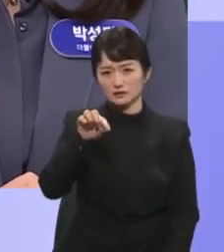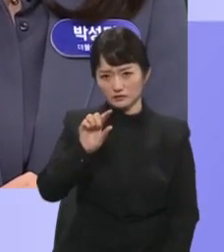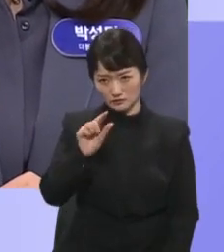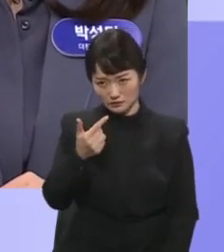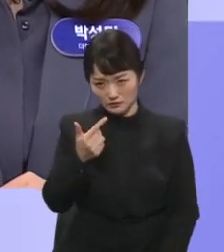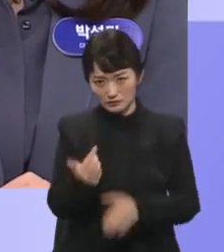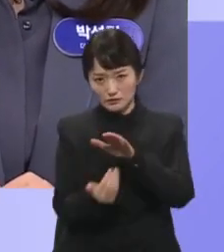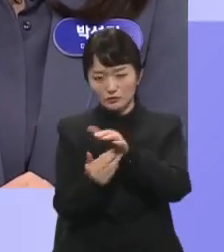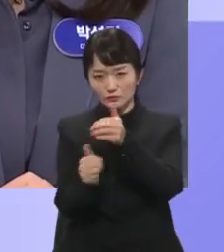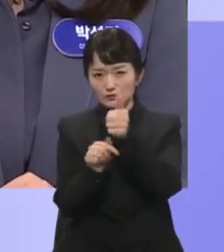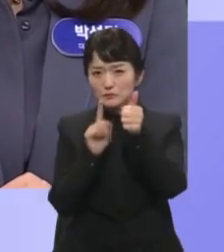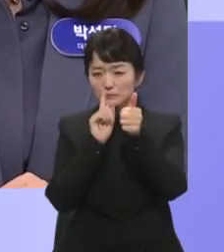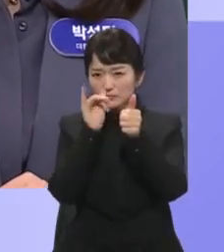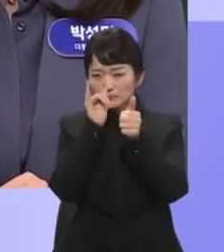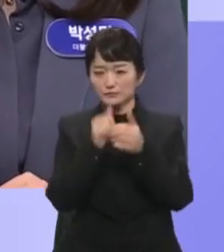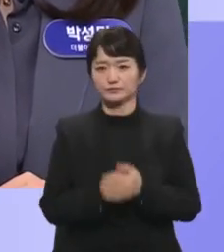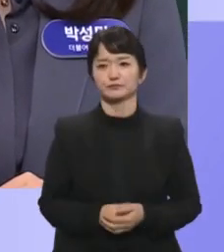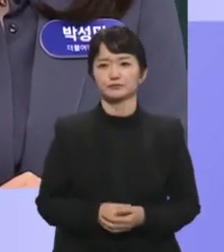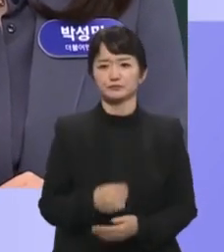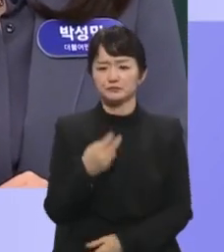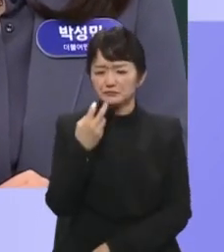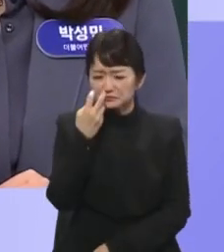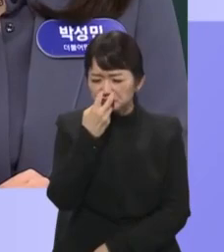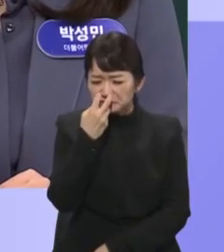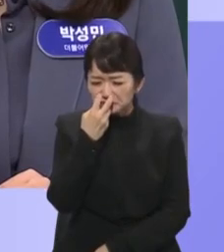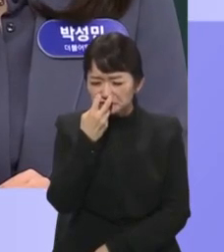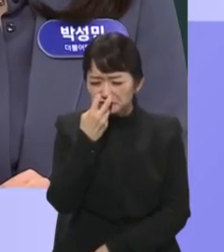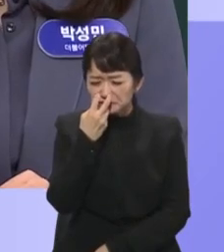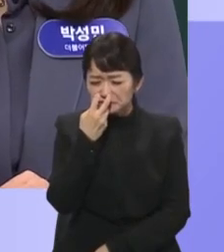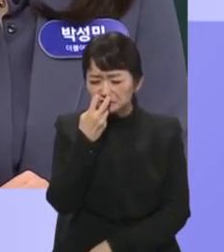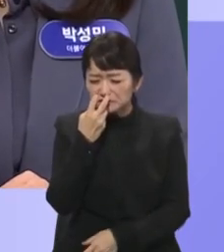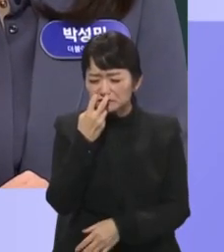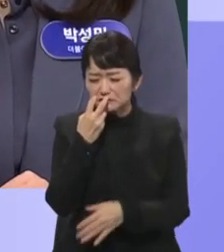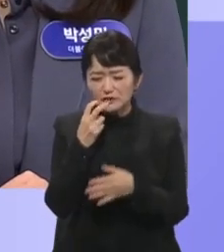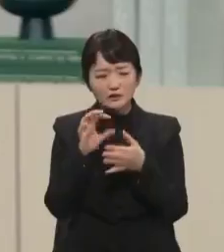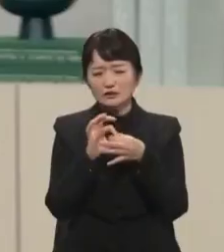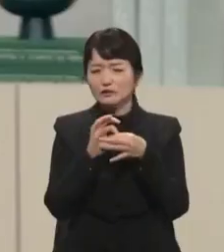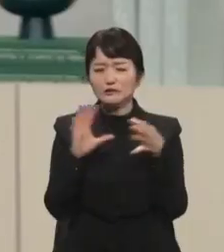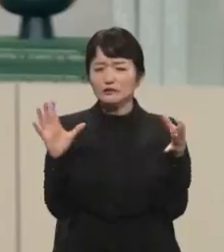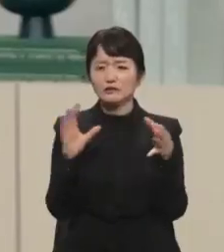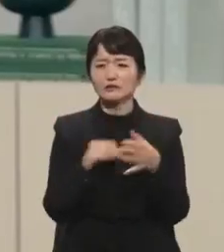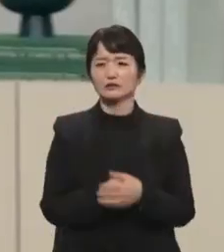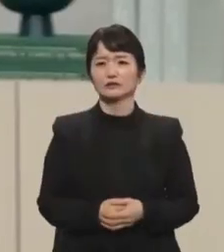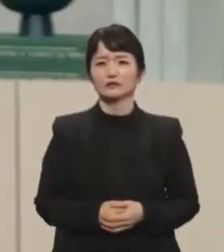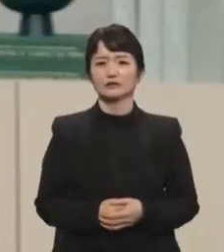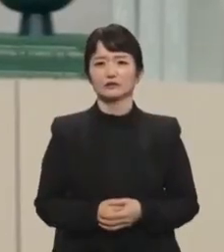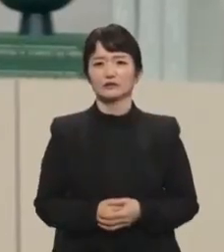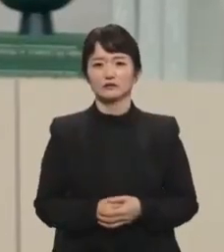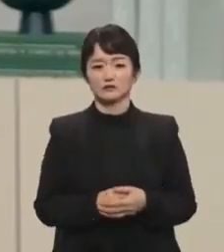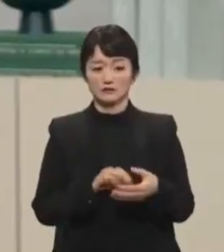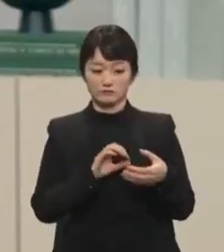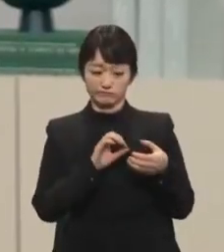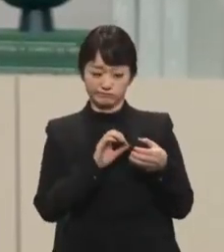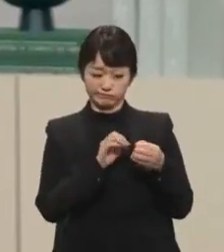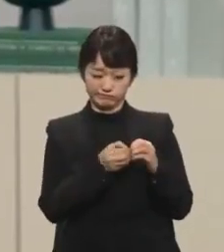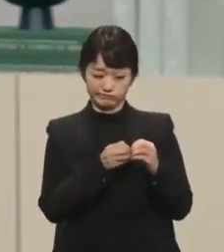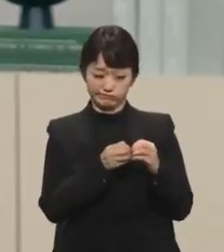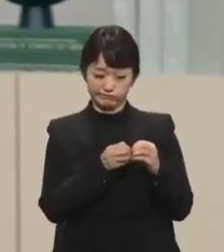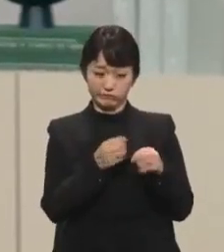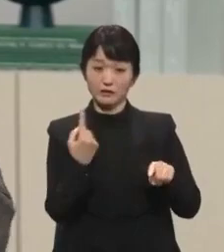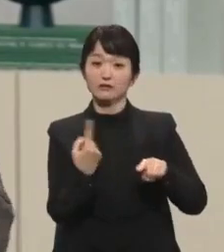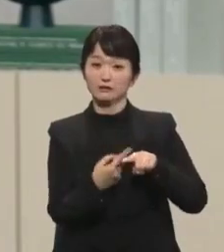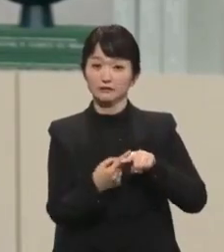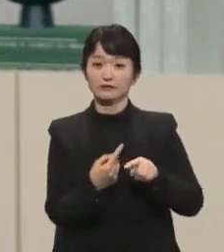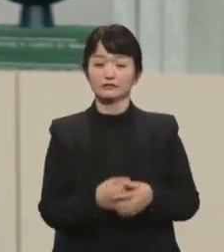윤리라는 말이 무색할 정도로 이거는 저는 취재 영역에 해당한다고 보진 않고 차라리 공작에 저는 가깝다고 보는 것이 뭐 앞서서